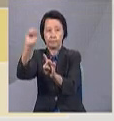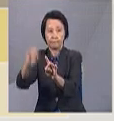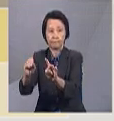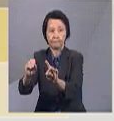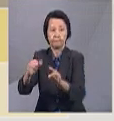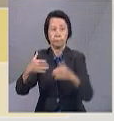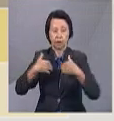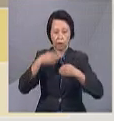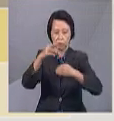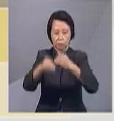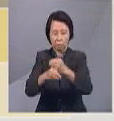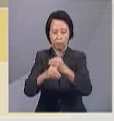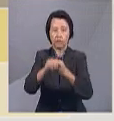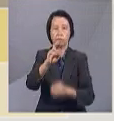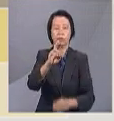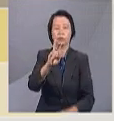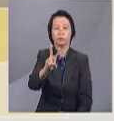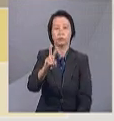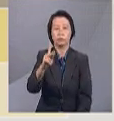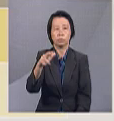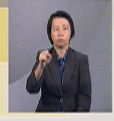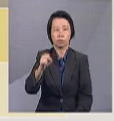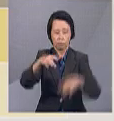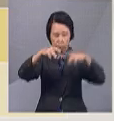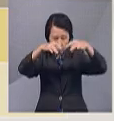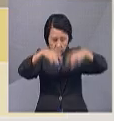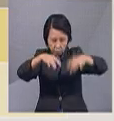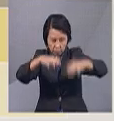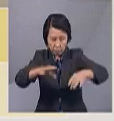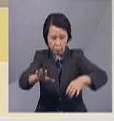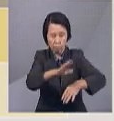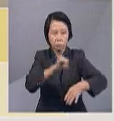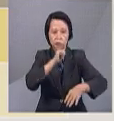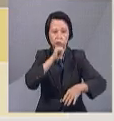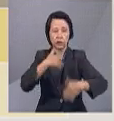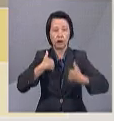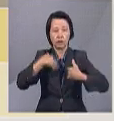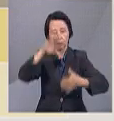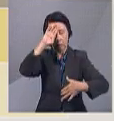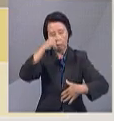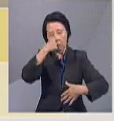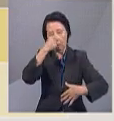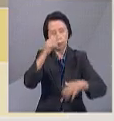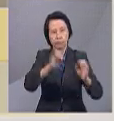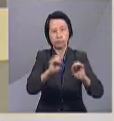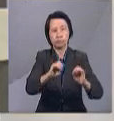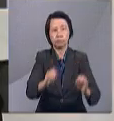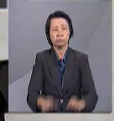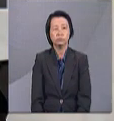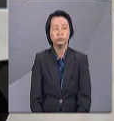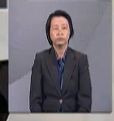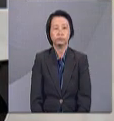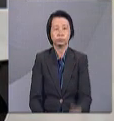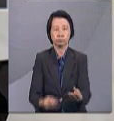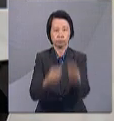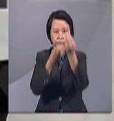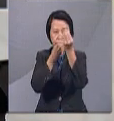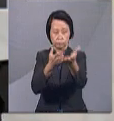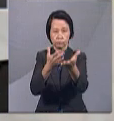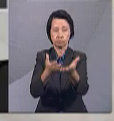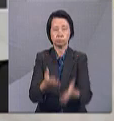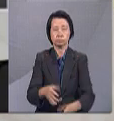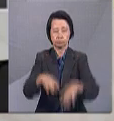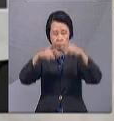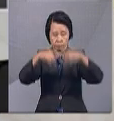ada pertambahan Duo kiss hasil saringan mereka yang tidak berbicara imaluum kain saringan kowe